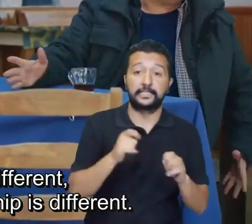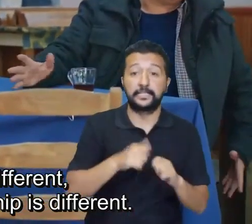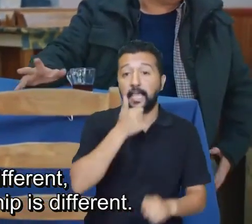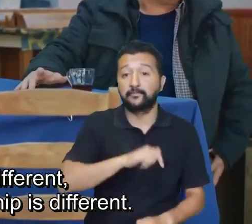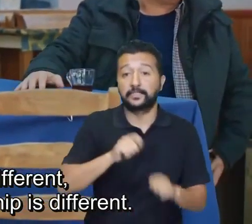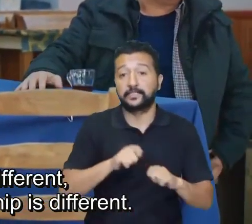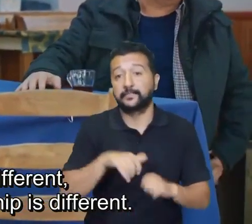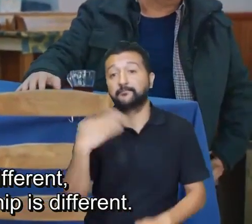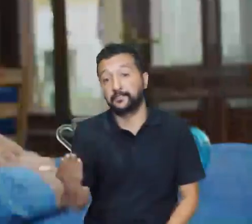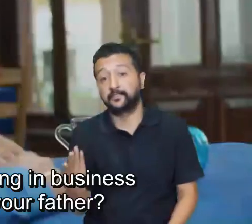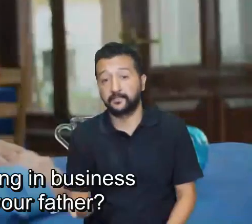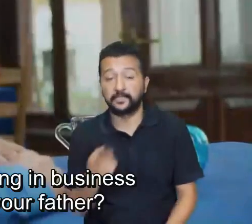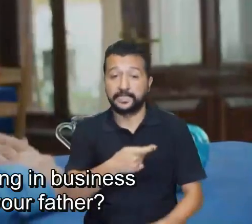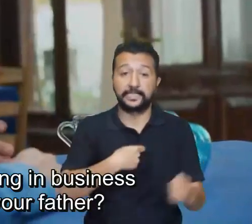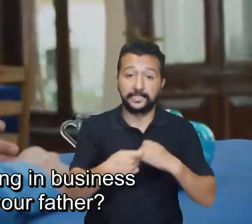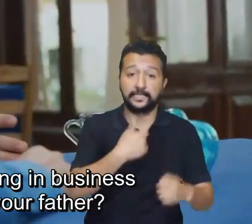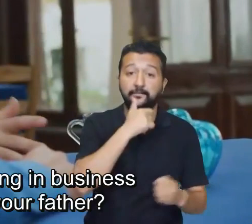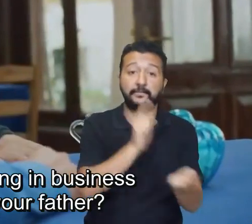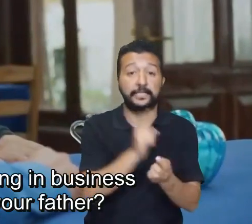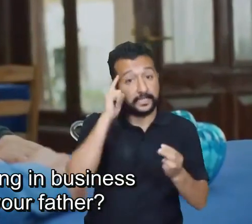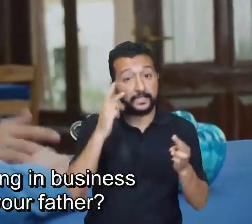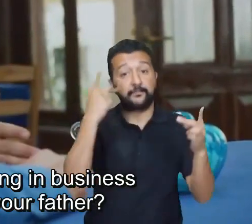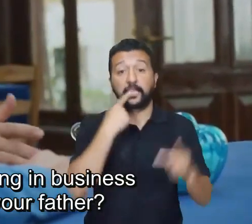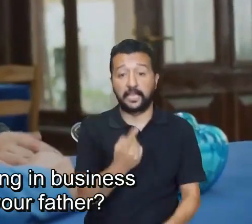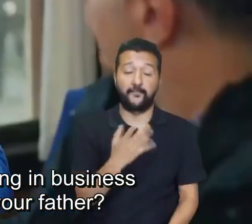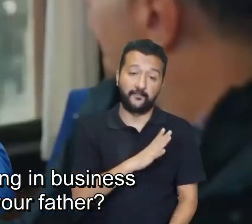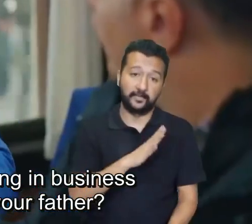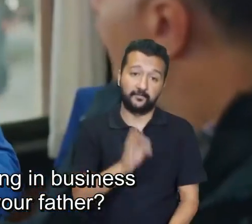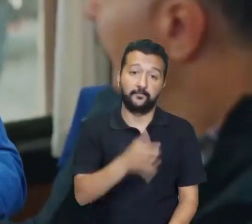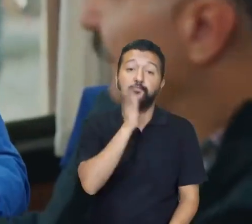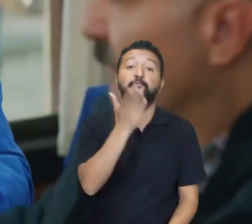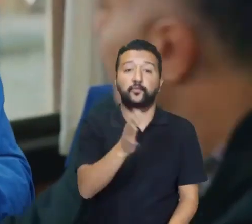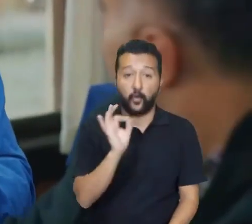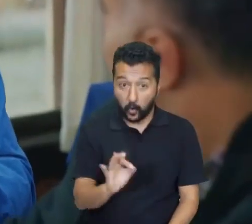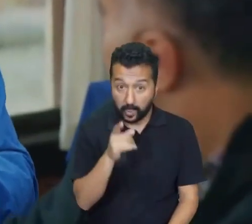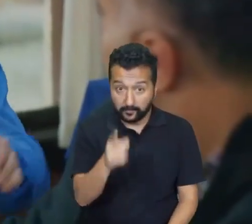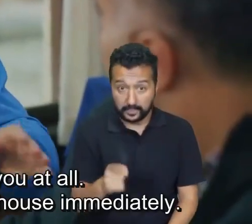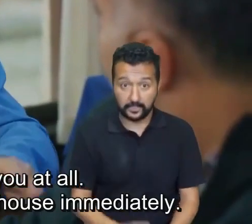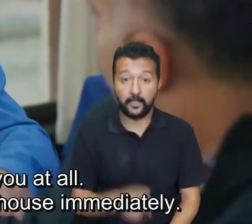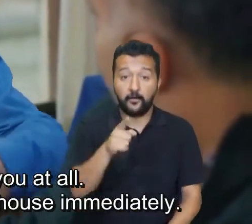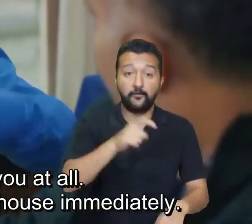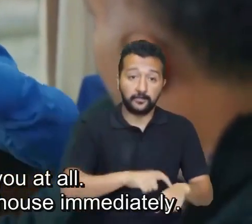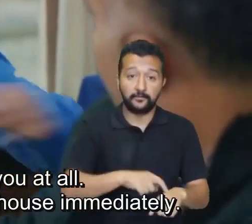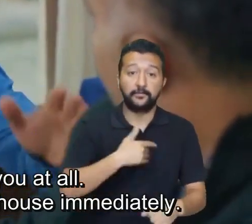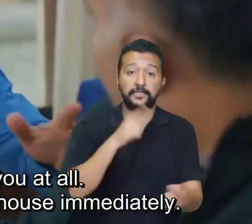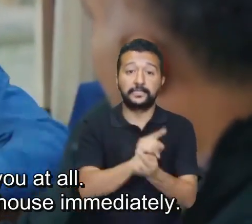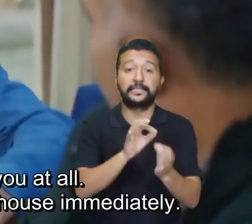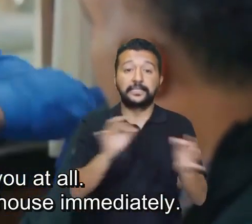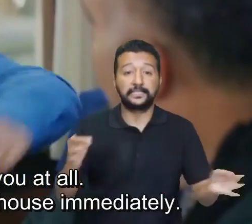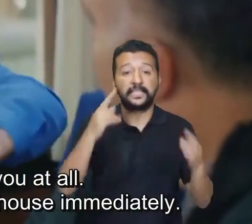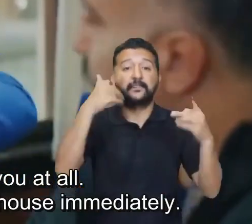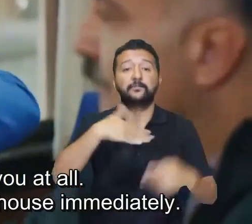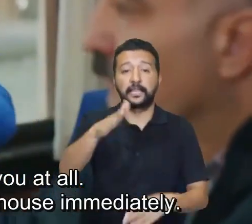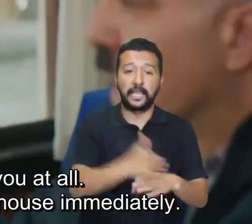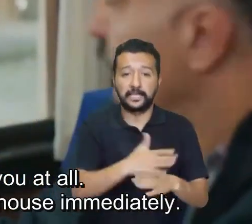abi ilişkisi başka yani. Ticarette babanı bile tanımayacaksın diye bir laf vardır, bilmiyor musun sen? Öyle mi? O zaman ben de seni hiç